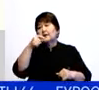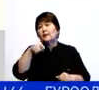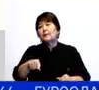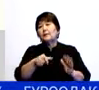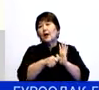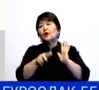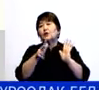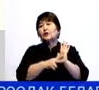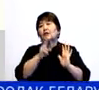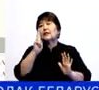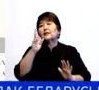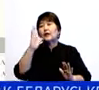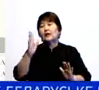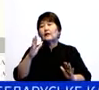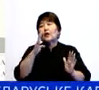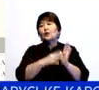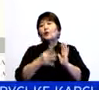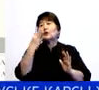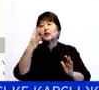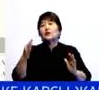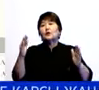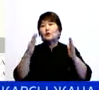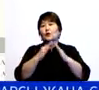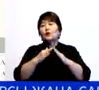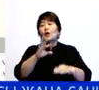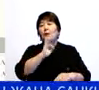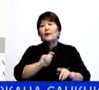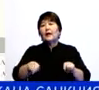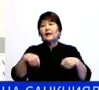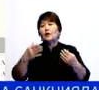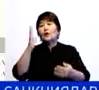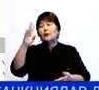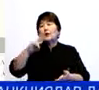1608 пәтерлі 94 тұрғын үйлерді пайдалануға беру жоспарлануда.